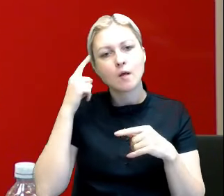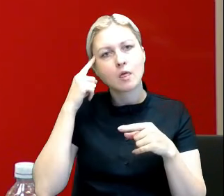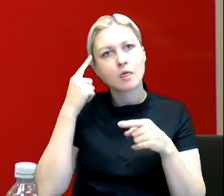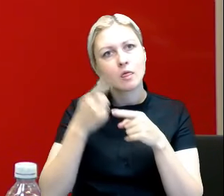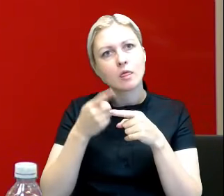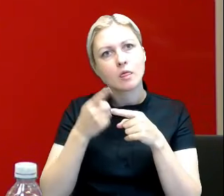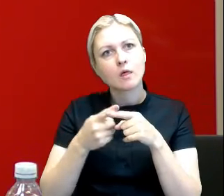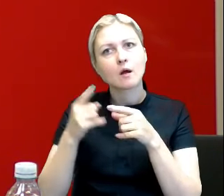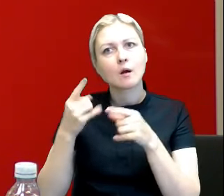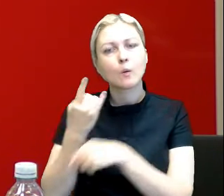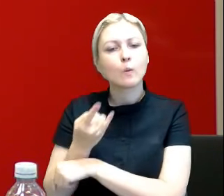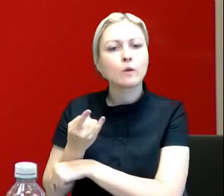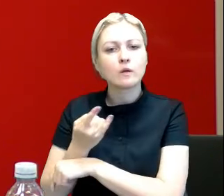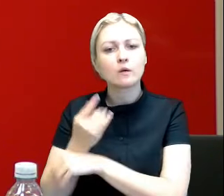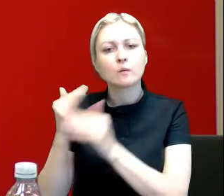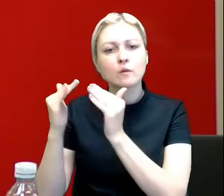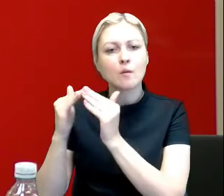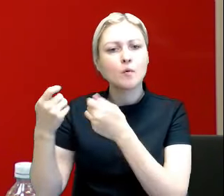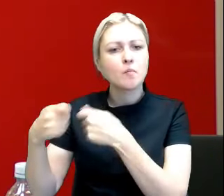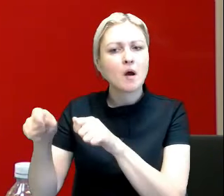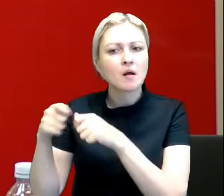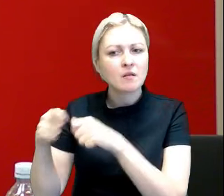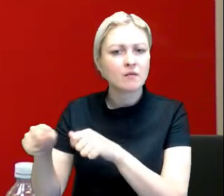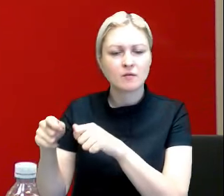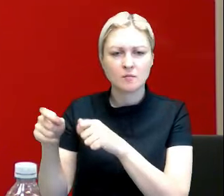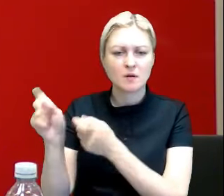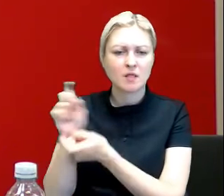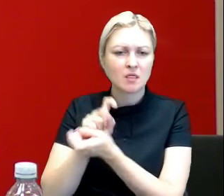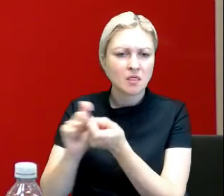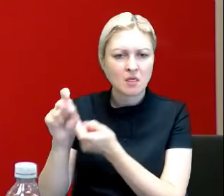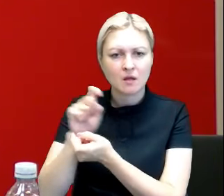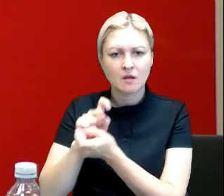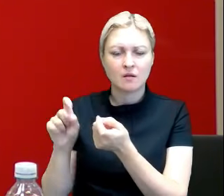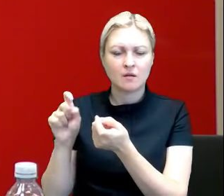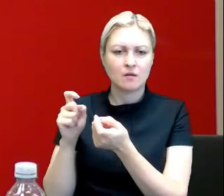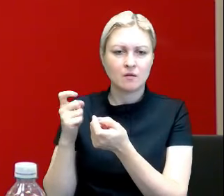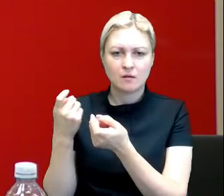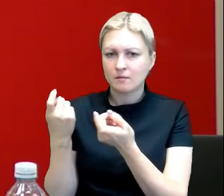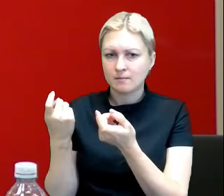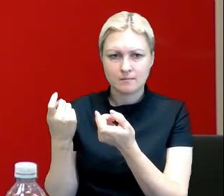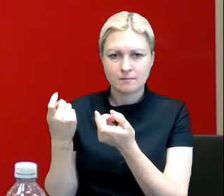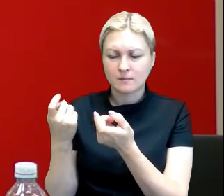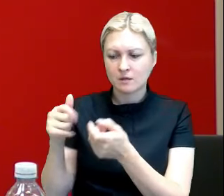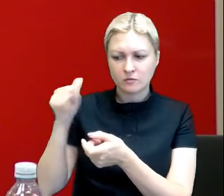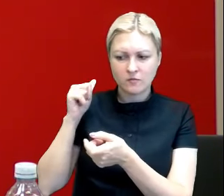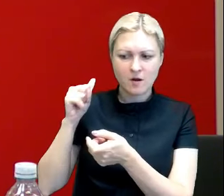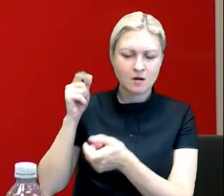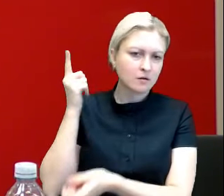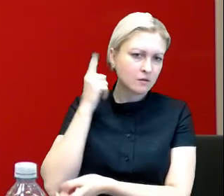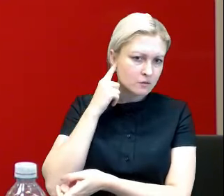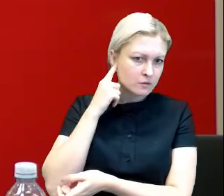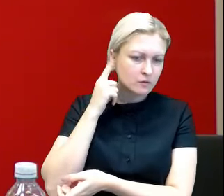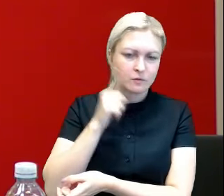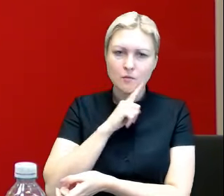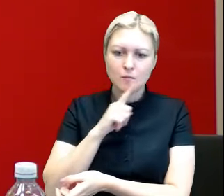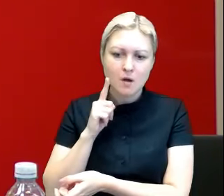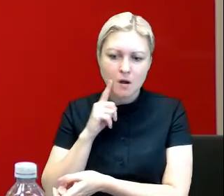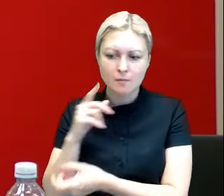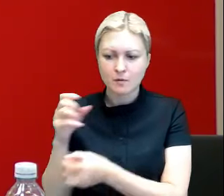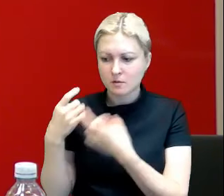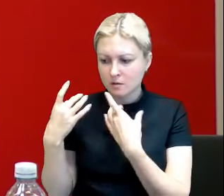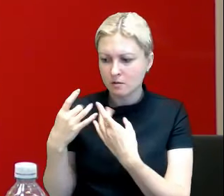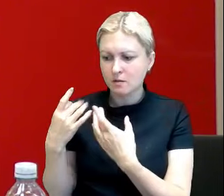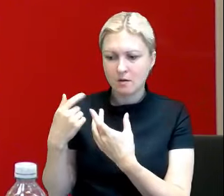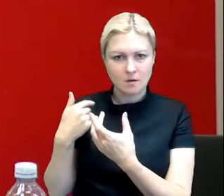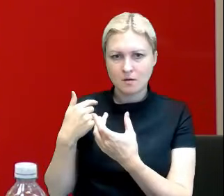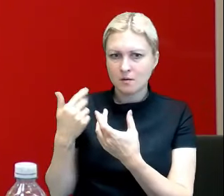pardavimus ir ir ir ir kitas insinuacijas kurias aš išgirdau vakar iš šitų mamyčių tai toks mano atsakymas